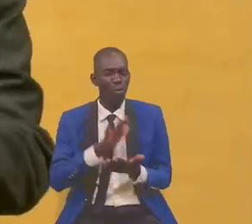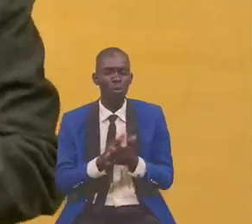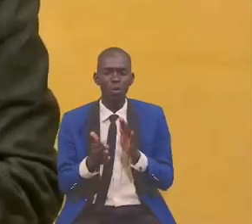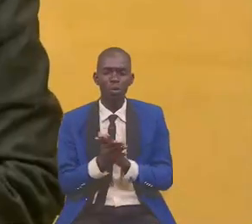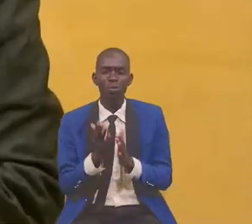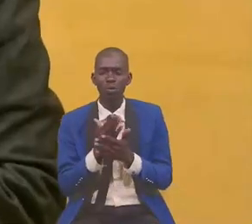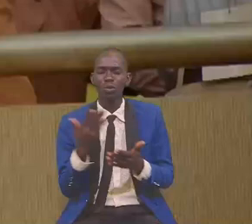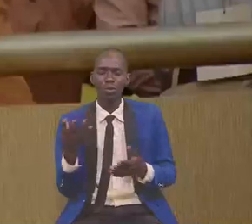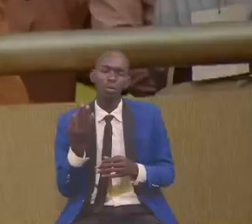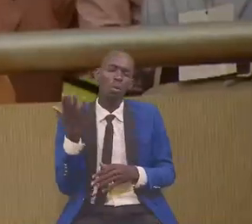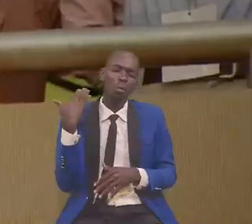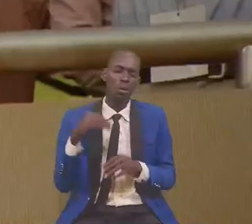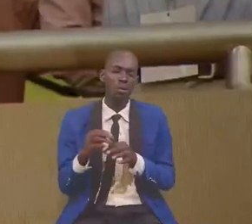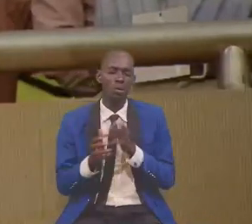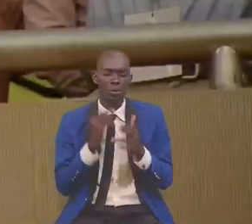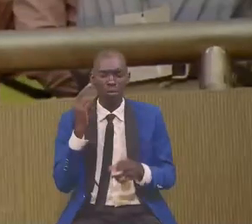soit pour vous.